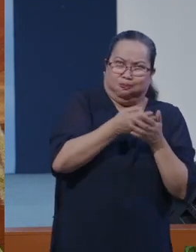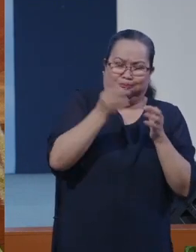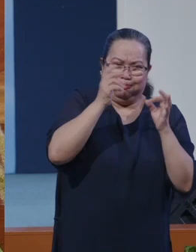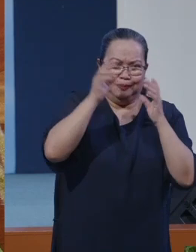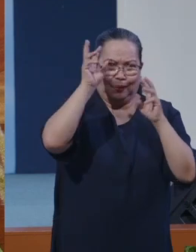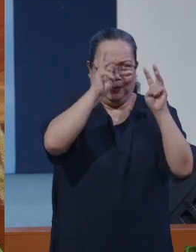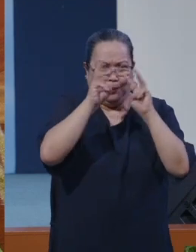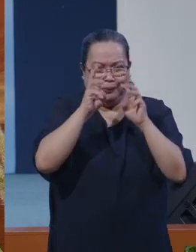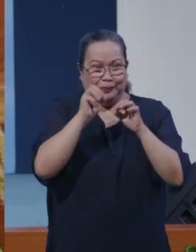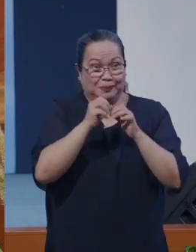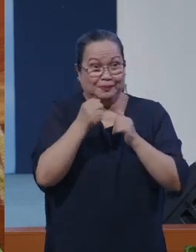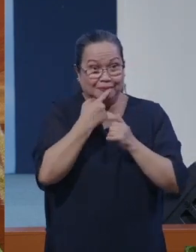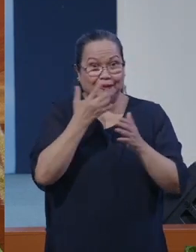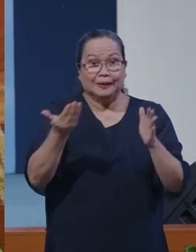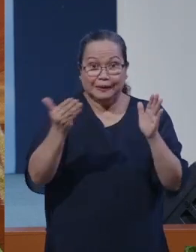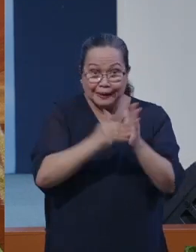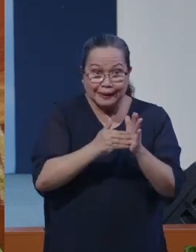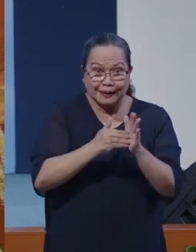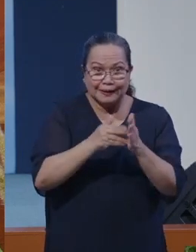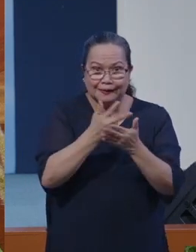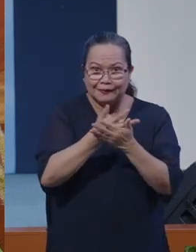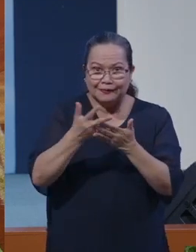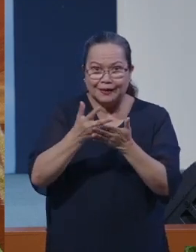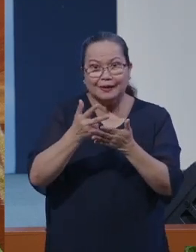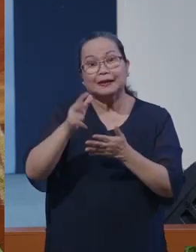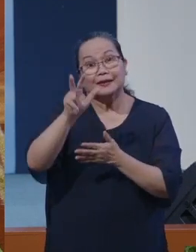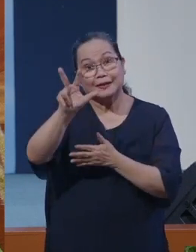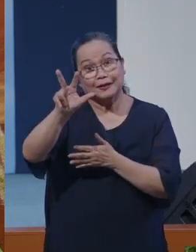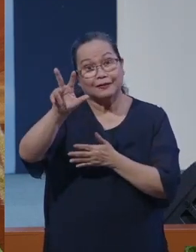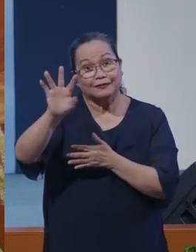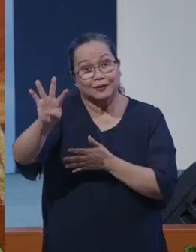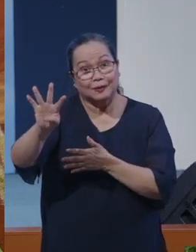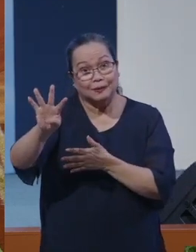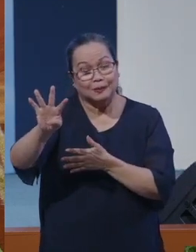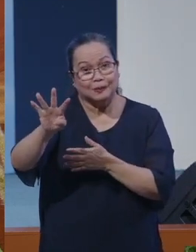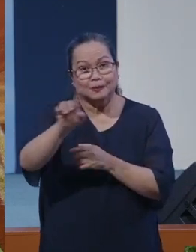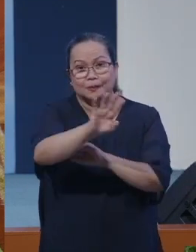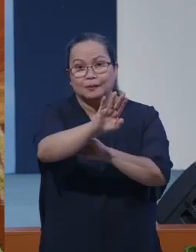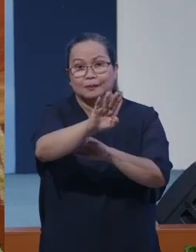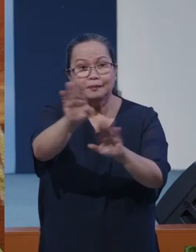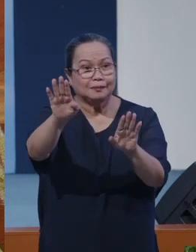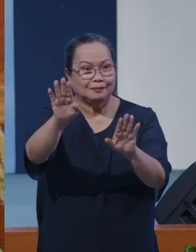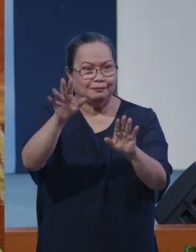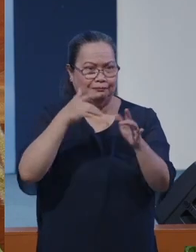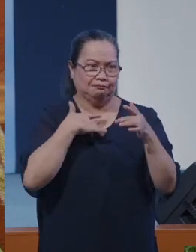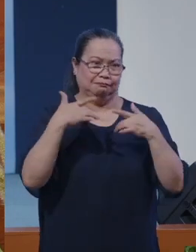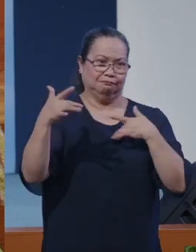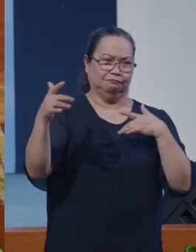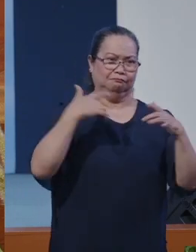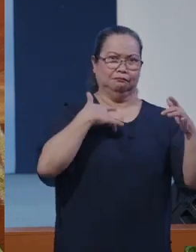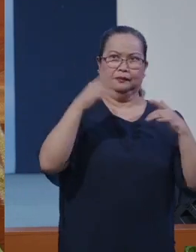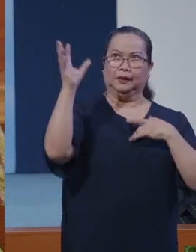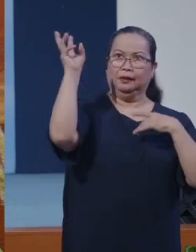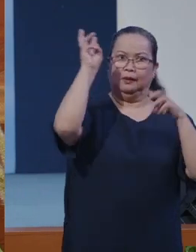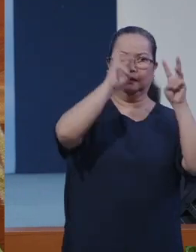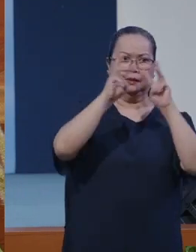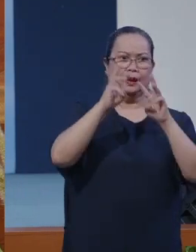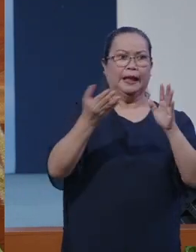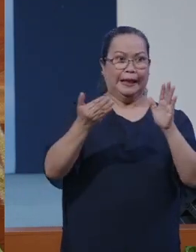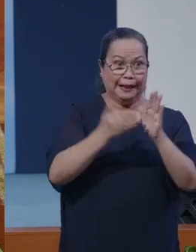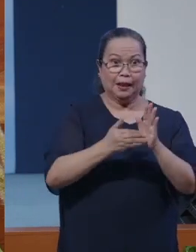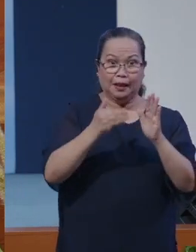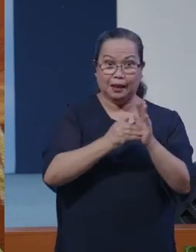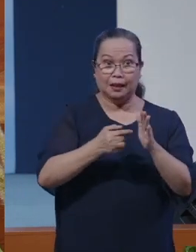ulit. Verse 34, tingnan niyo. Therefore, do not be anxious. Ilang beses niya